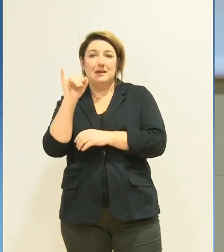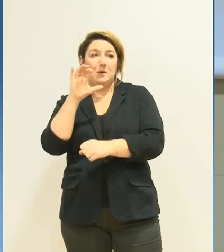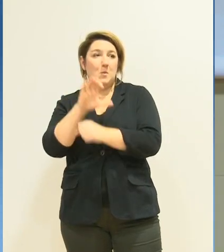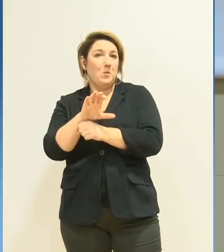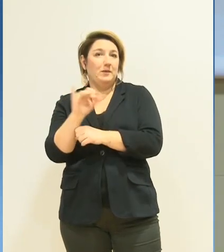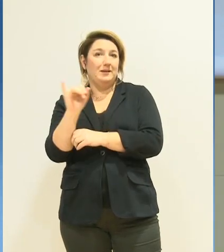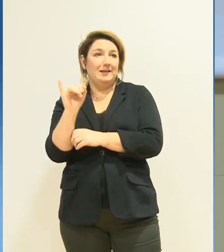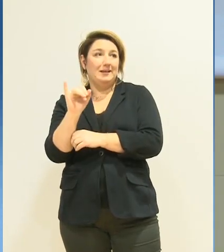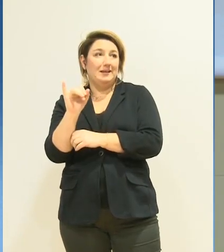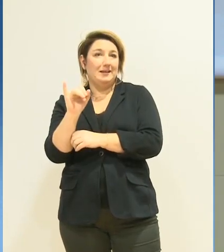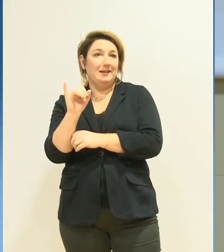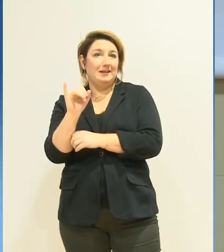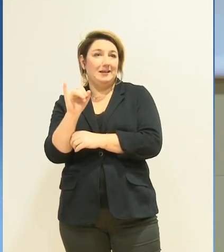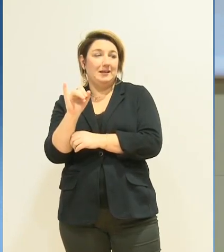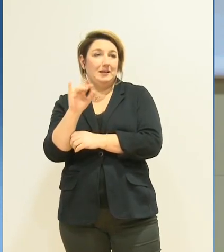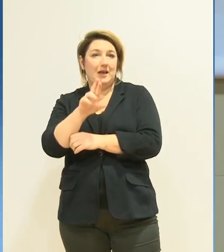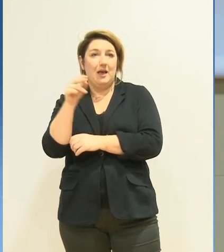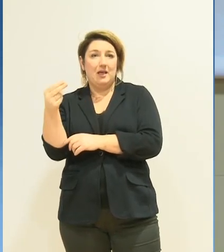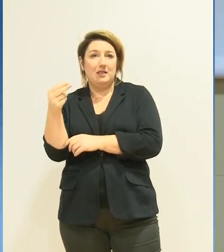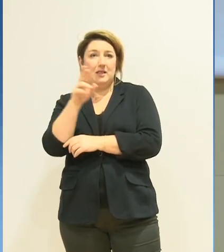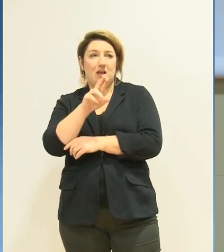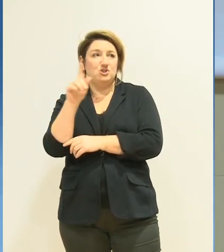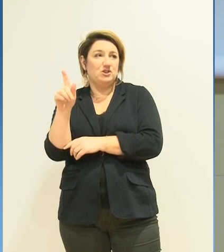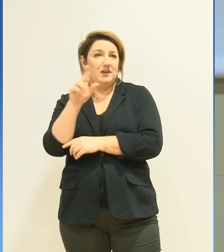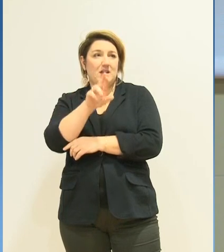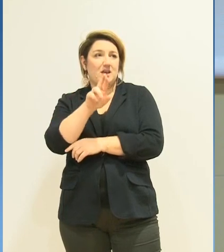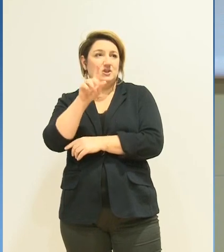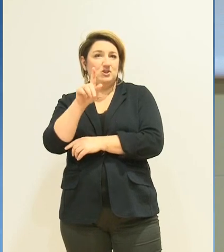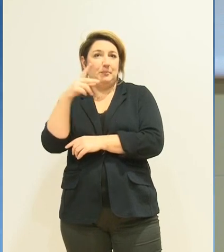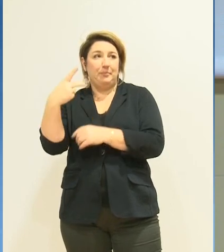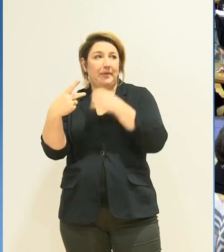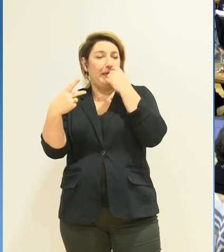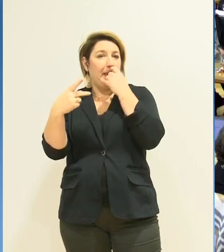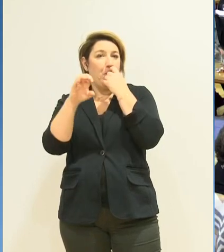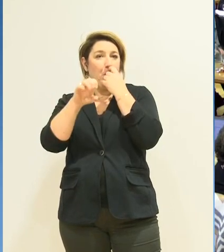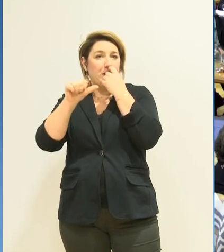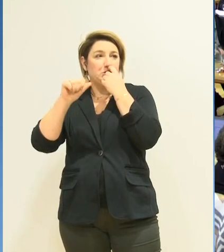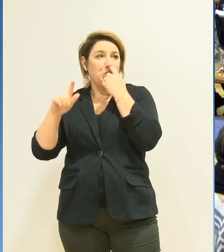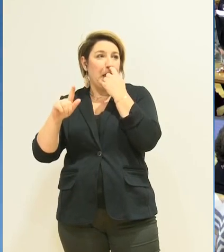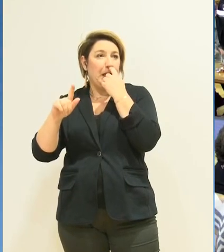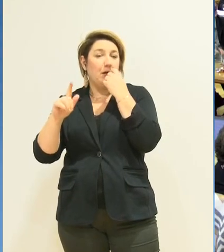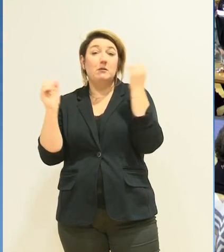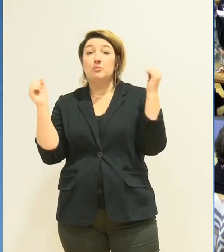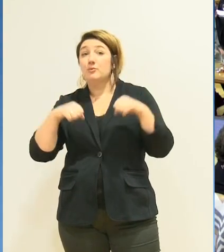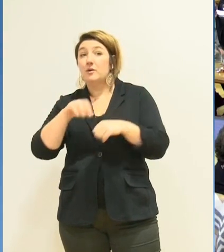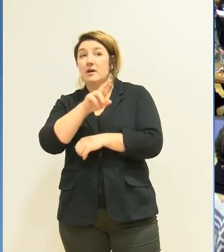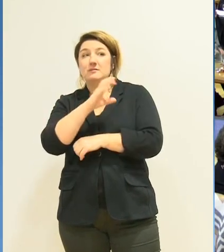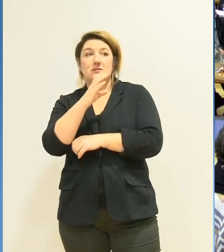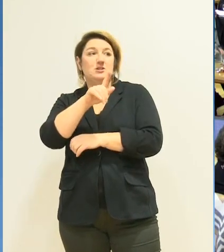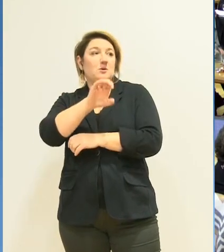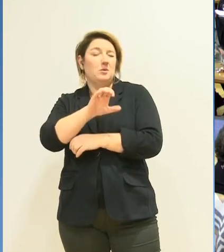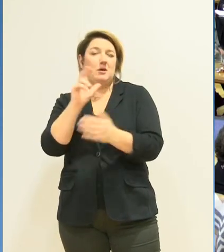contre eren rgr gp âgées qui votent pauvres hères cge